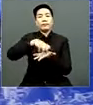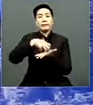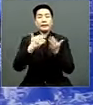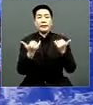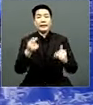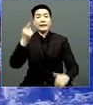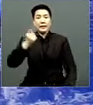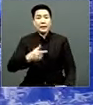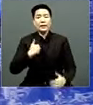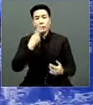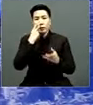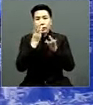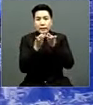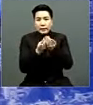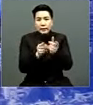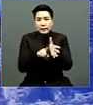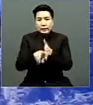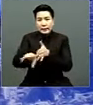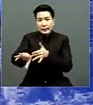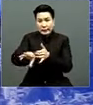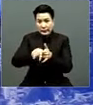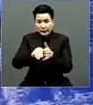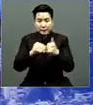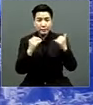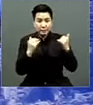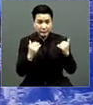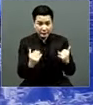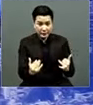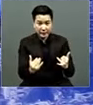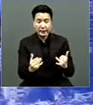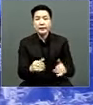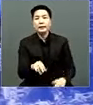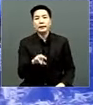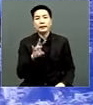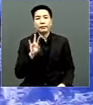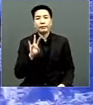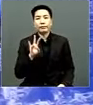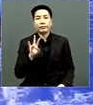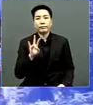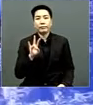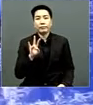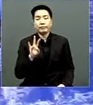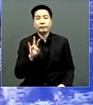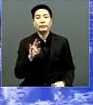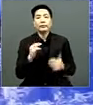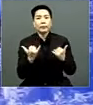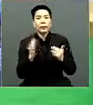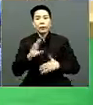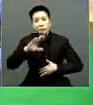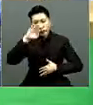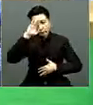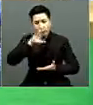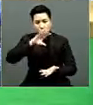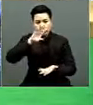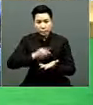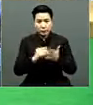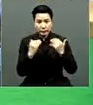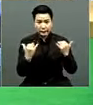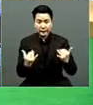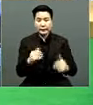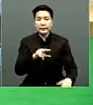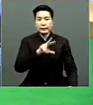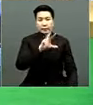แน่นอนค่ะวันนี้เราเห็นตัวเลขจำนวนของผู้ป่วยติดเชื้อที่เพิ่มขึ้นนะคะมีจำนวน7คนด้วยกันก็ส่งผลให้จำนวนผู้ติดเชื้อสะสมอยู่